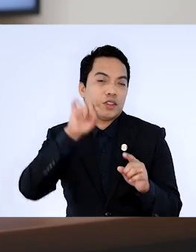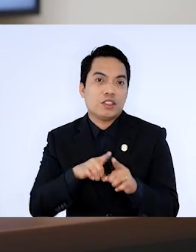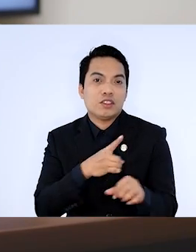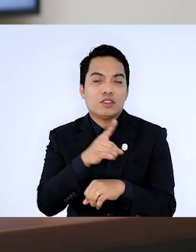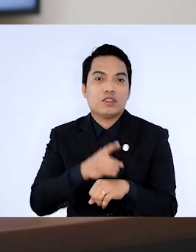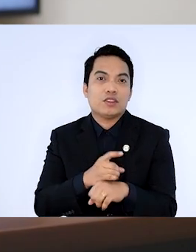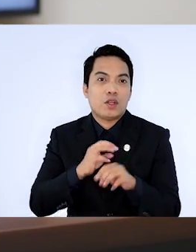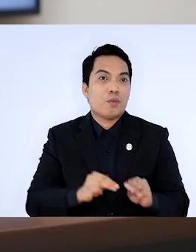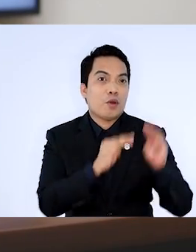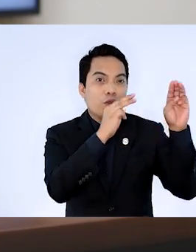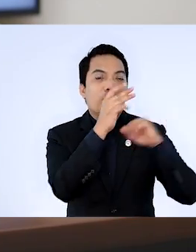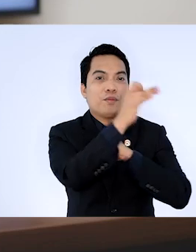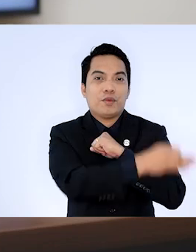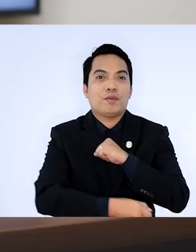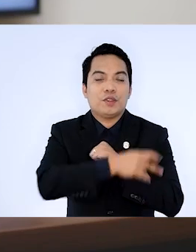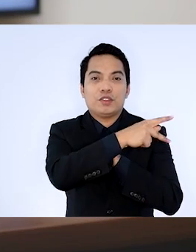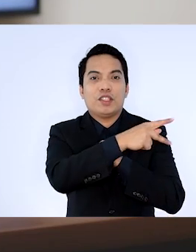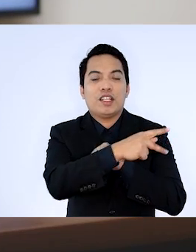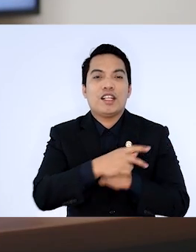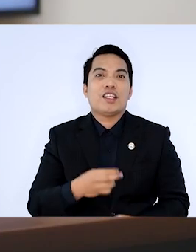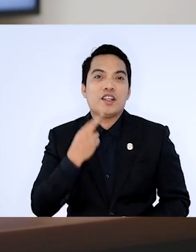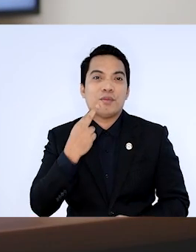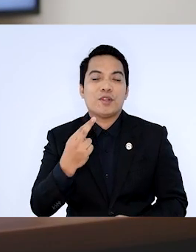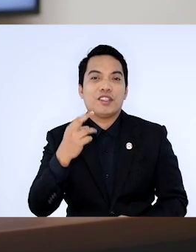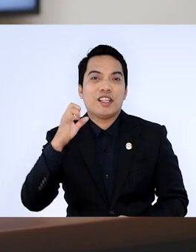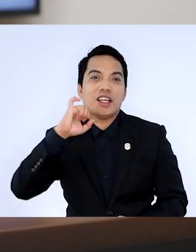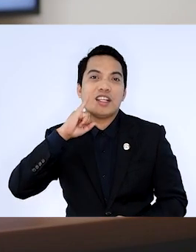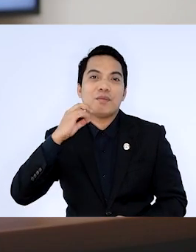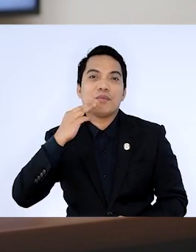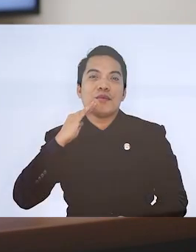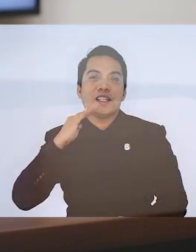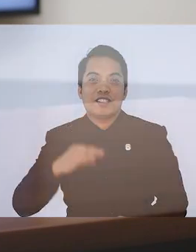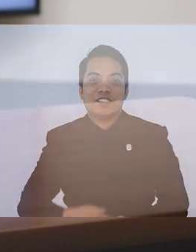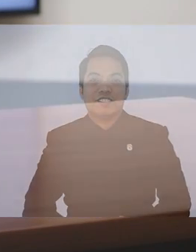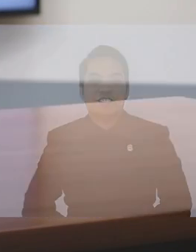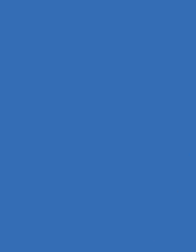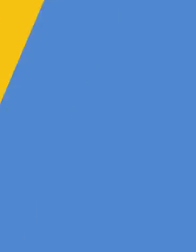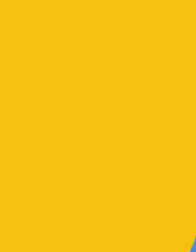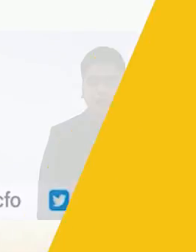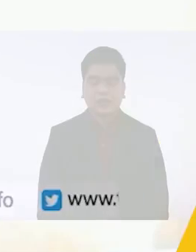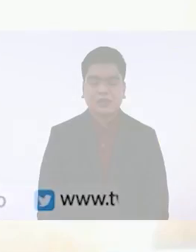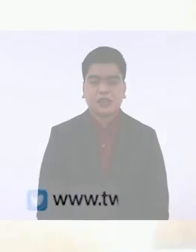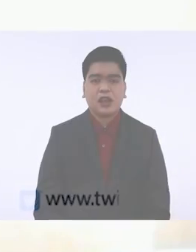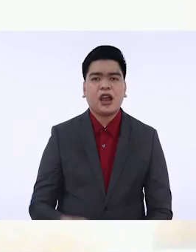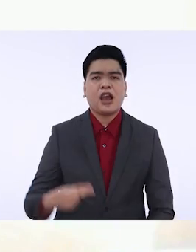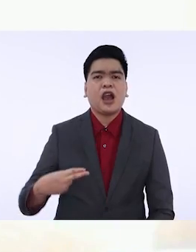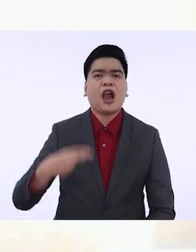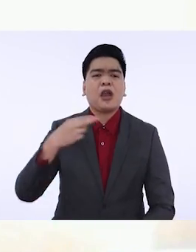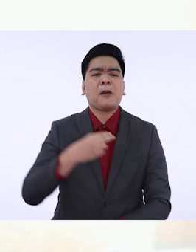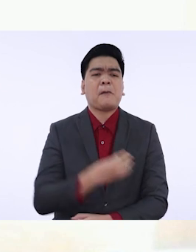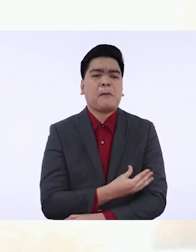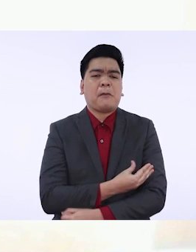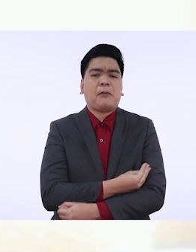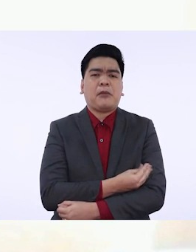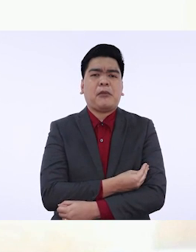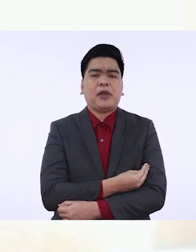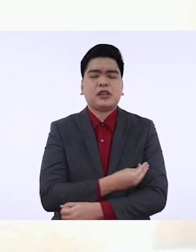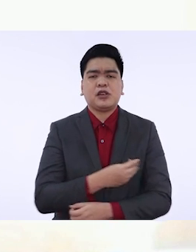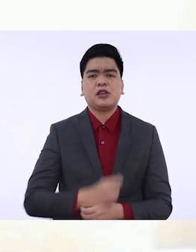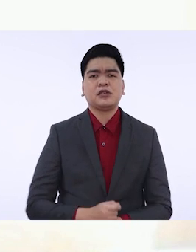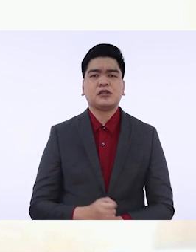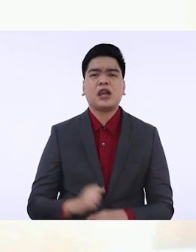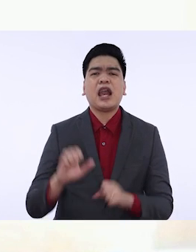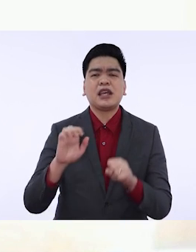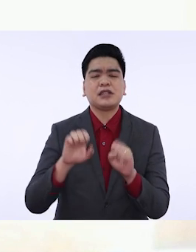sa distrito ng Mountain Province. May report si kapatid na Eileen Barrera. Ang high blood pressure o hypertension